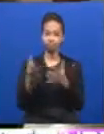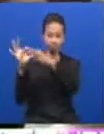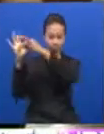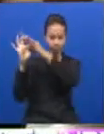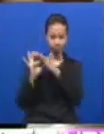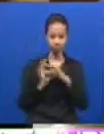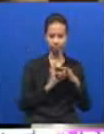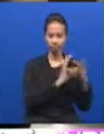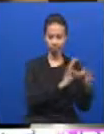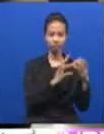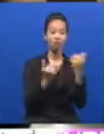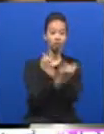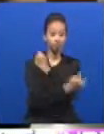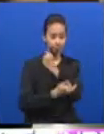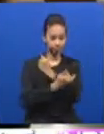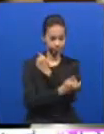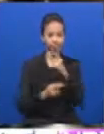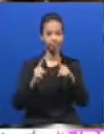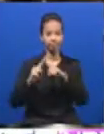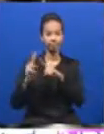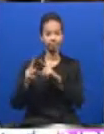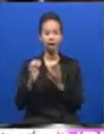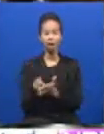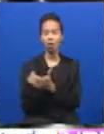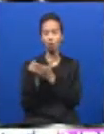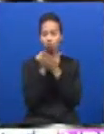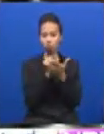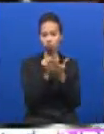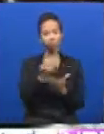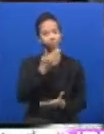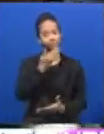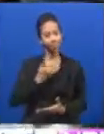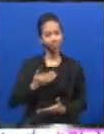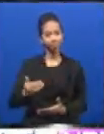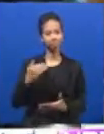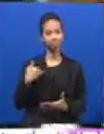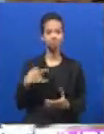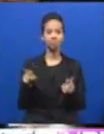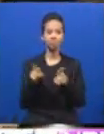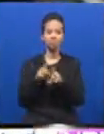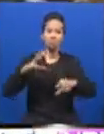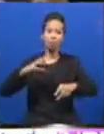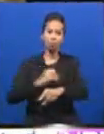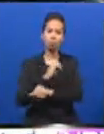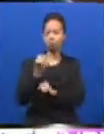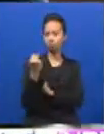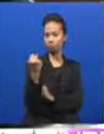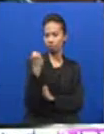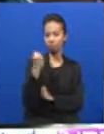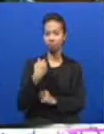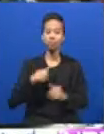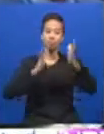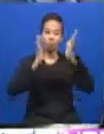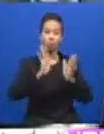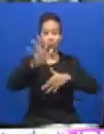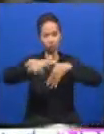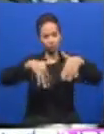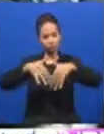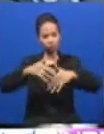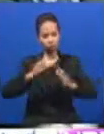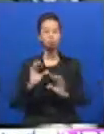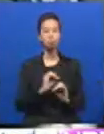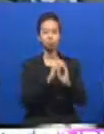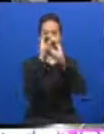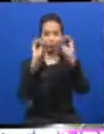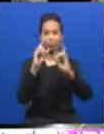พร้อมทั้งวิสัยทัศน์ประเทศมั่นคงมั่งคั่งยั่งยืนมีเสถียรภาพทางการเมืองประชาชนมีความปลอดภัยในชีวิตและ